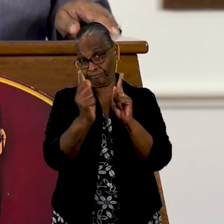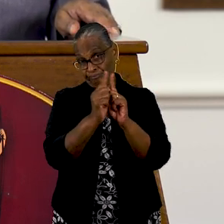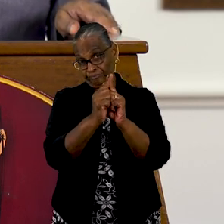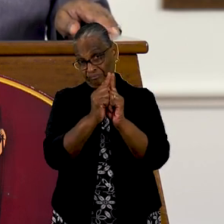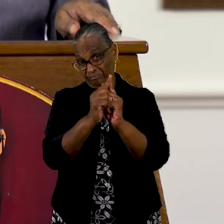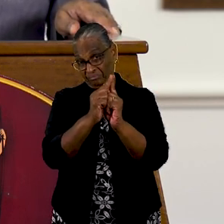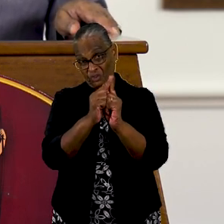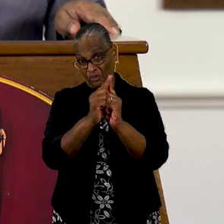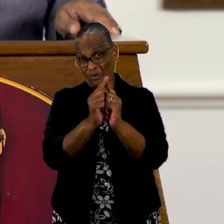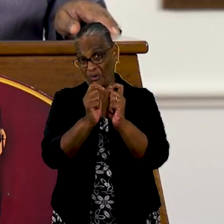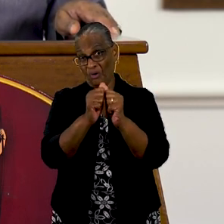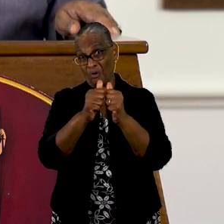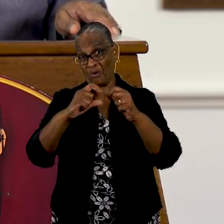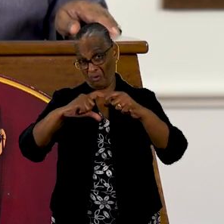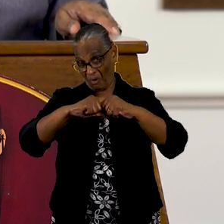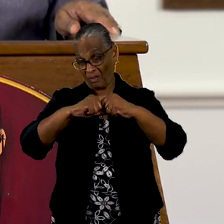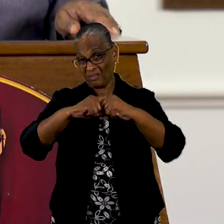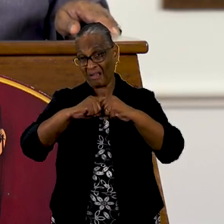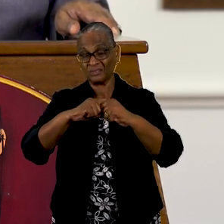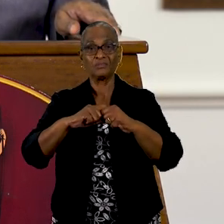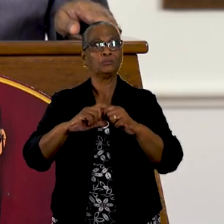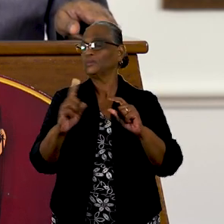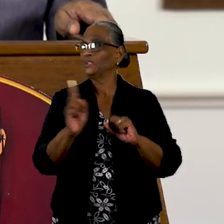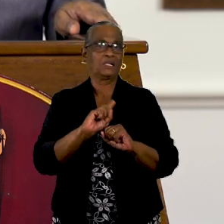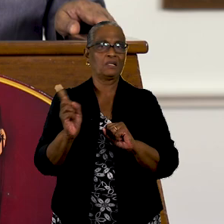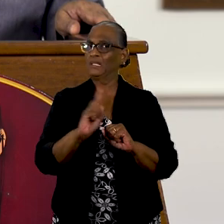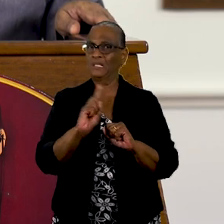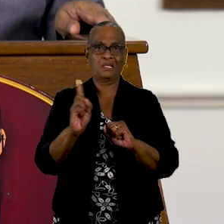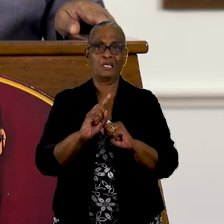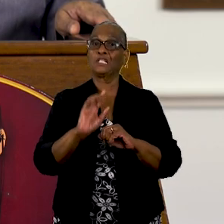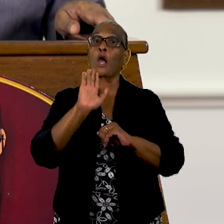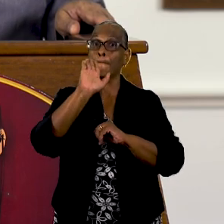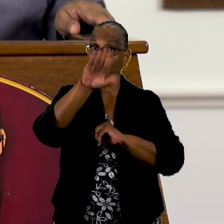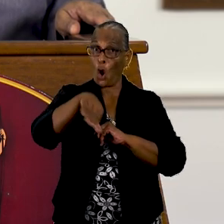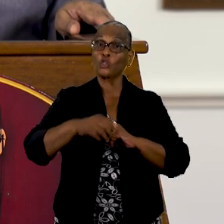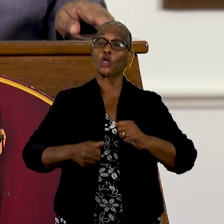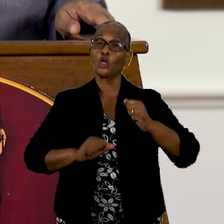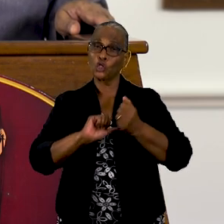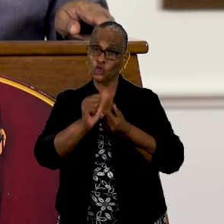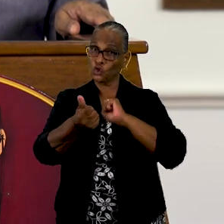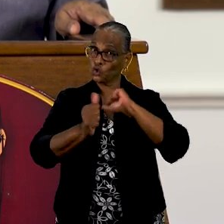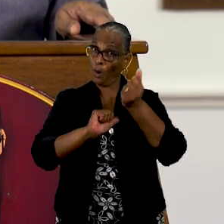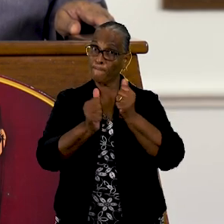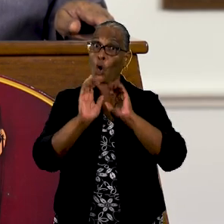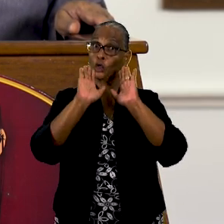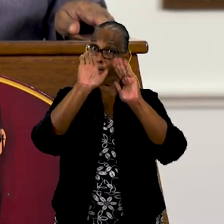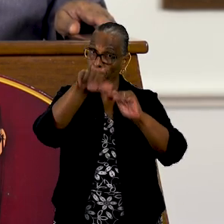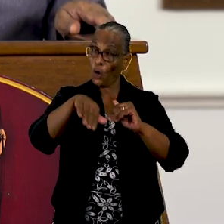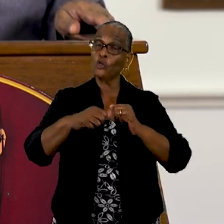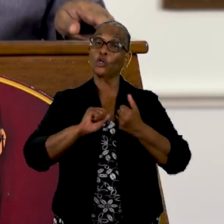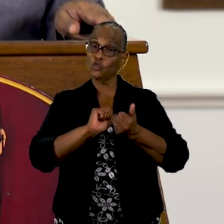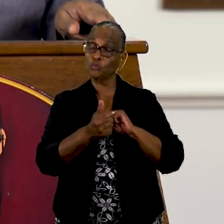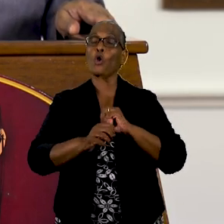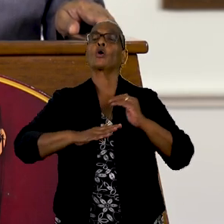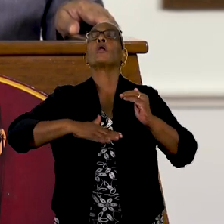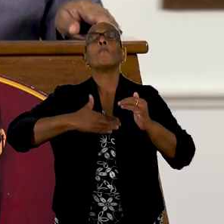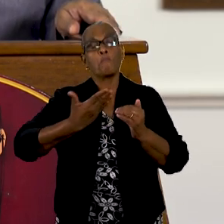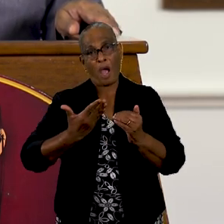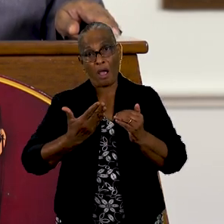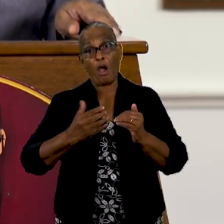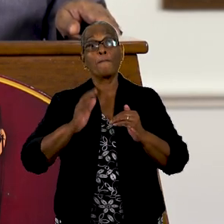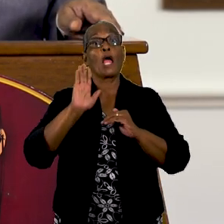Alle sportactiviteiten die in de buitenlucht plaatsvinden, mogen uiteraard plaatsvinden,